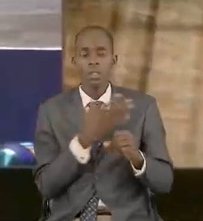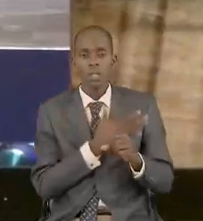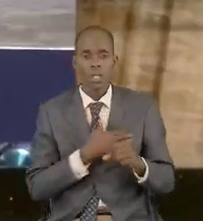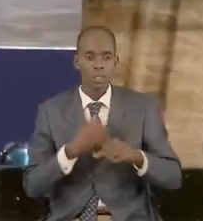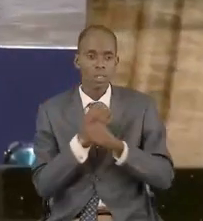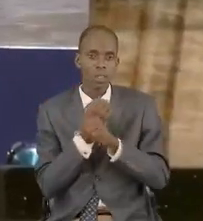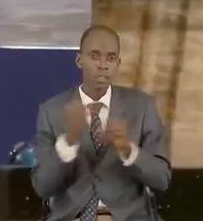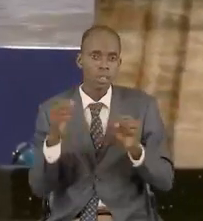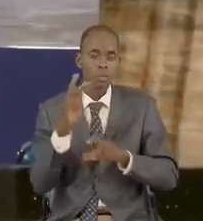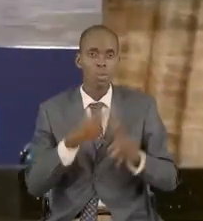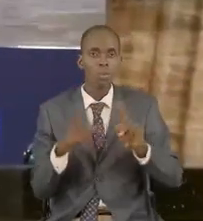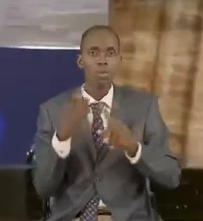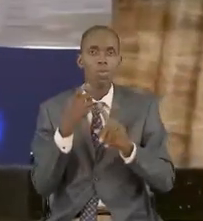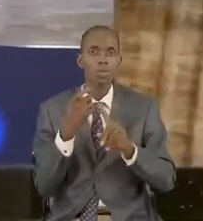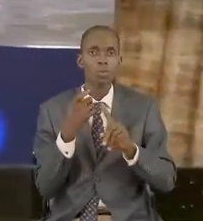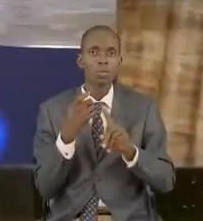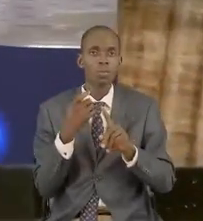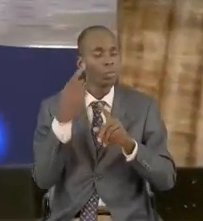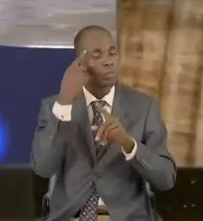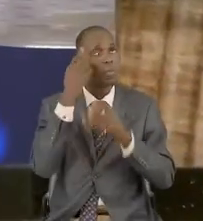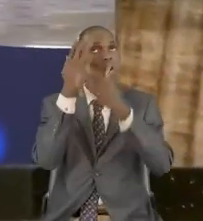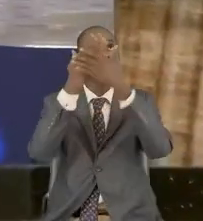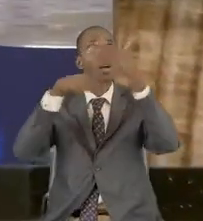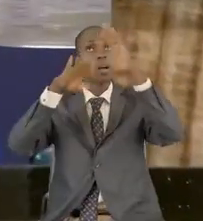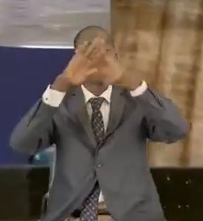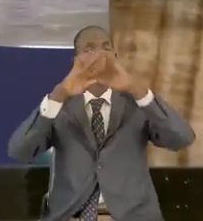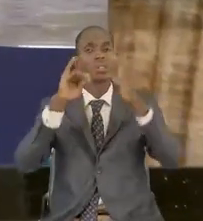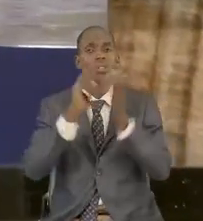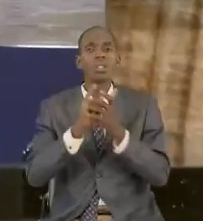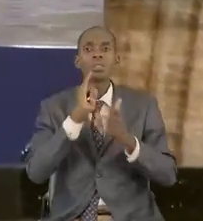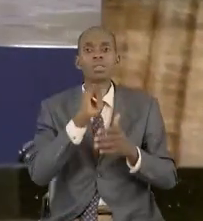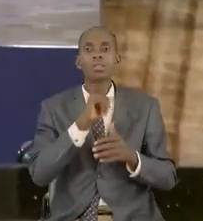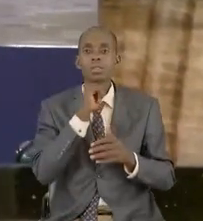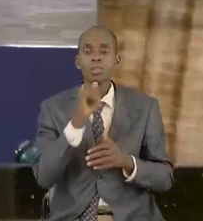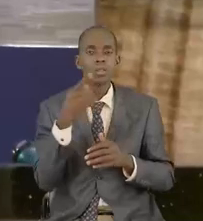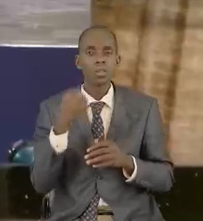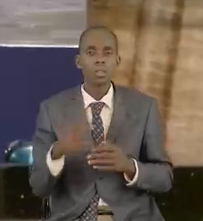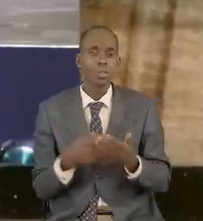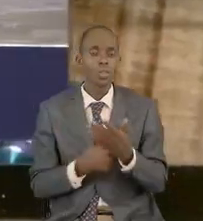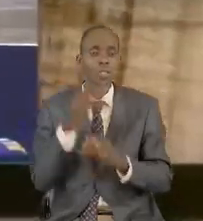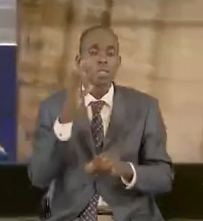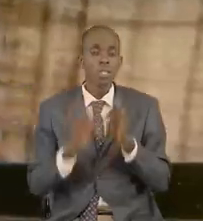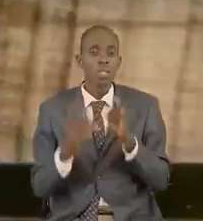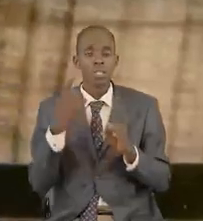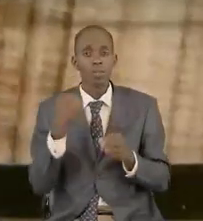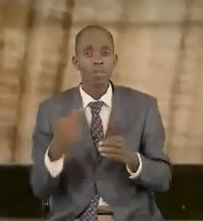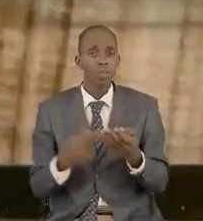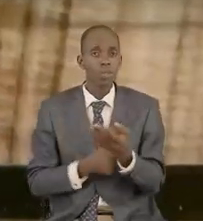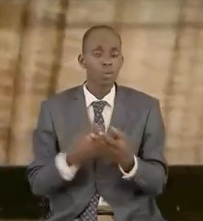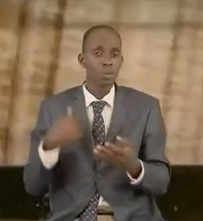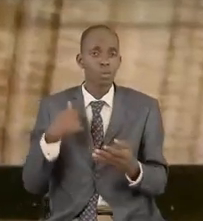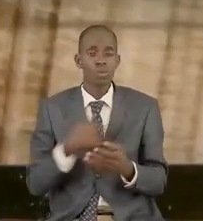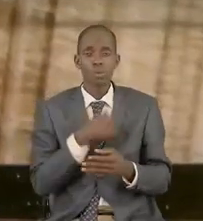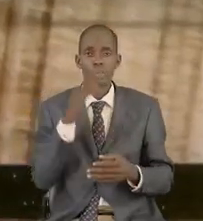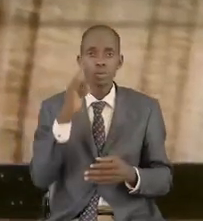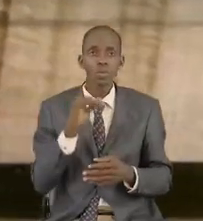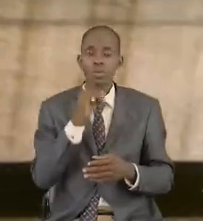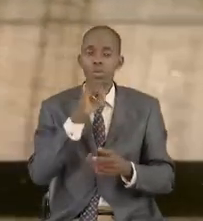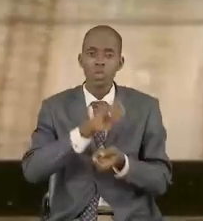prépare pas les gens pour le ciel n'est pas l'Évangile c'est l'évangile que nous prêchons ne